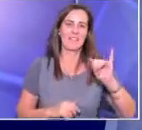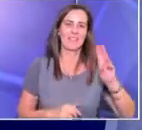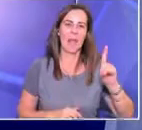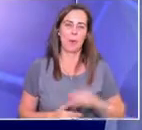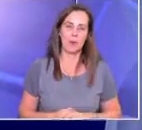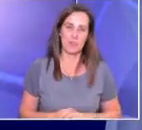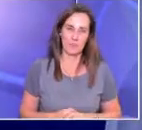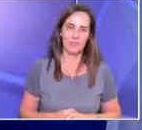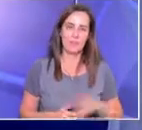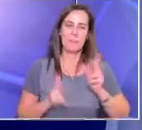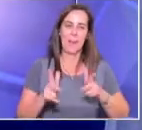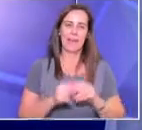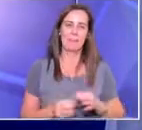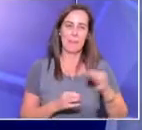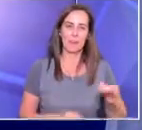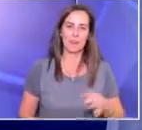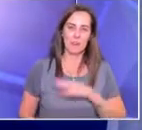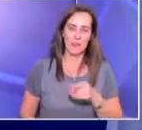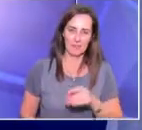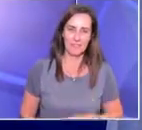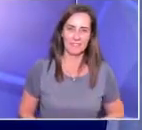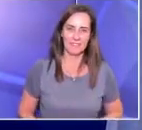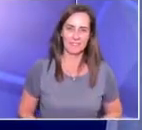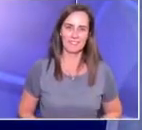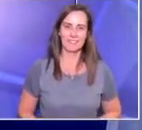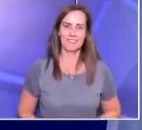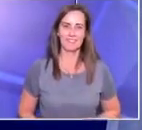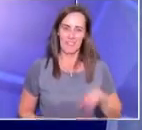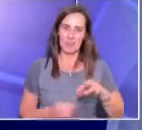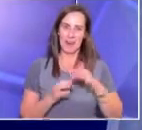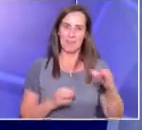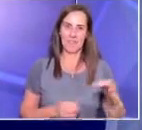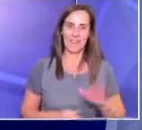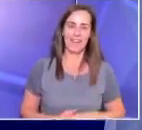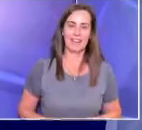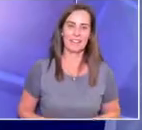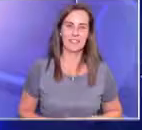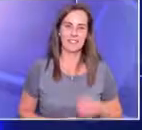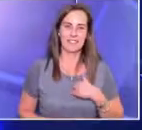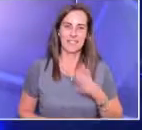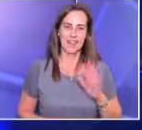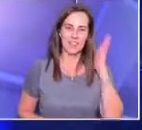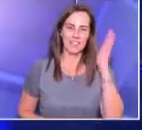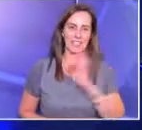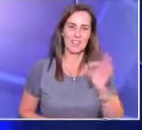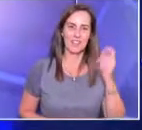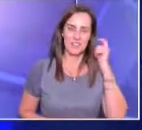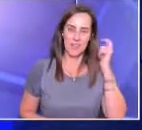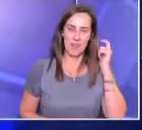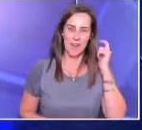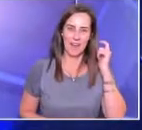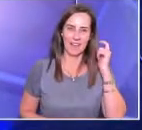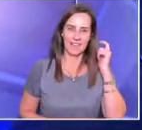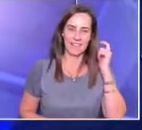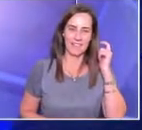מטה הפריפריות במרץ. נכון. מה שלומך? יש דבר כזה. כן, יש, יש פריפריה גם בארץ. בסדר גמור. אני ישנתי נהדר עד ששמעתי את אלון